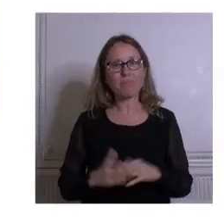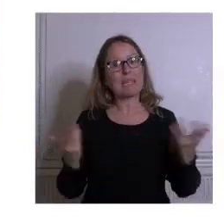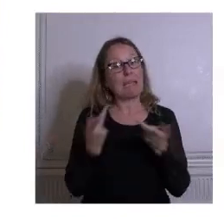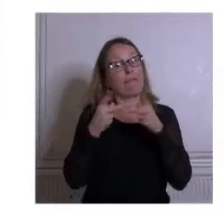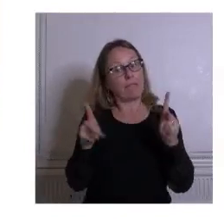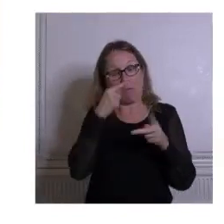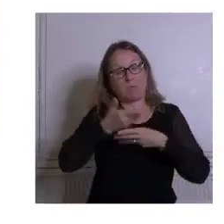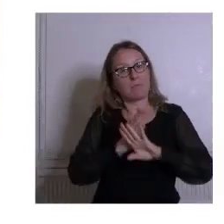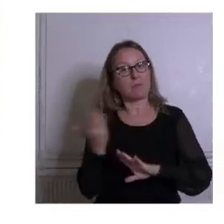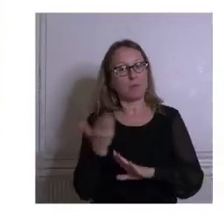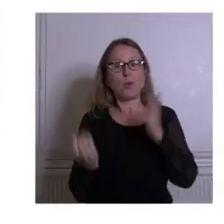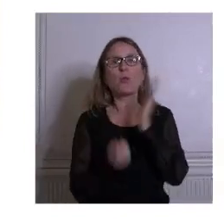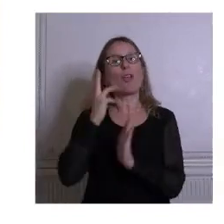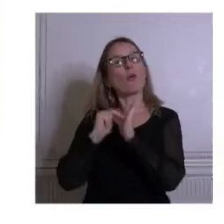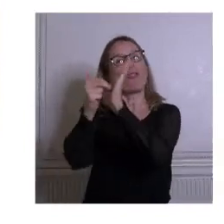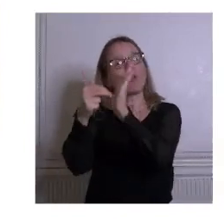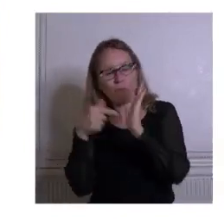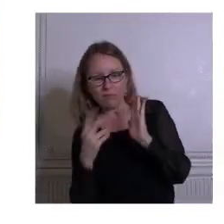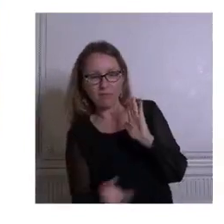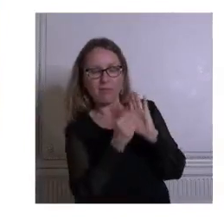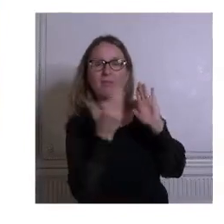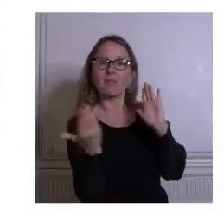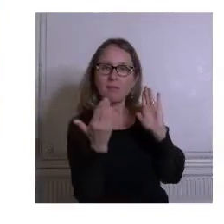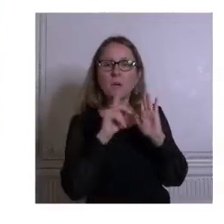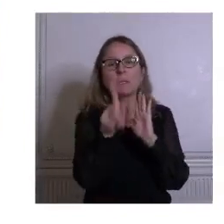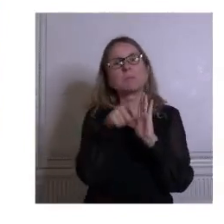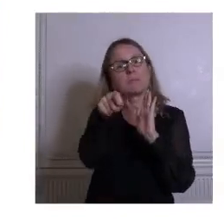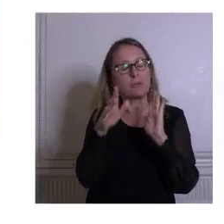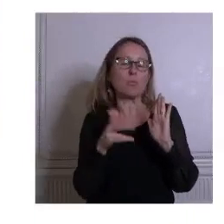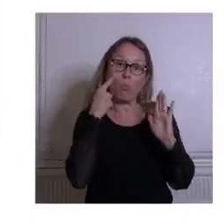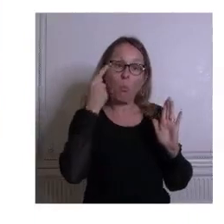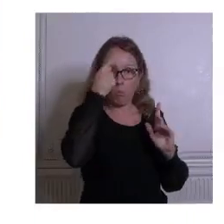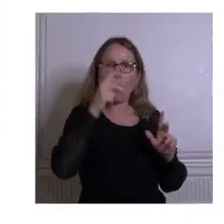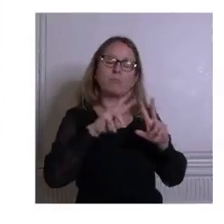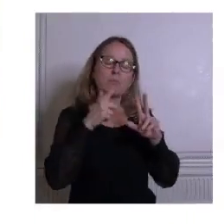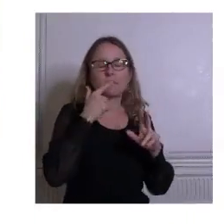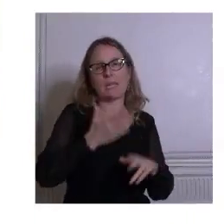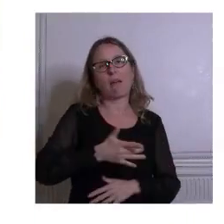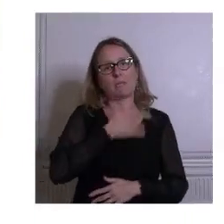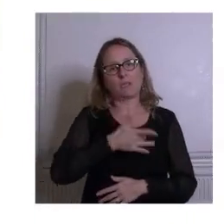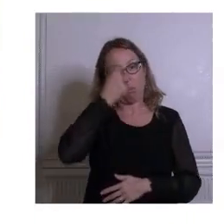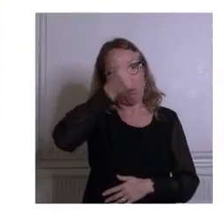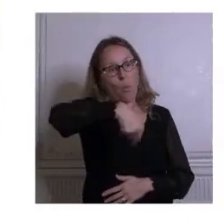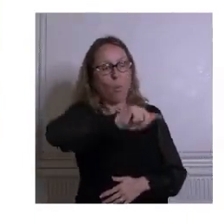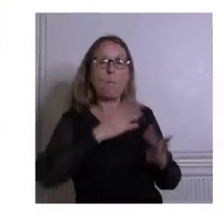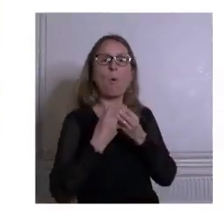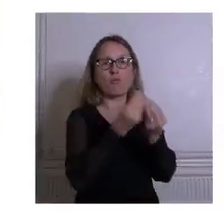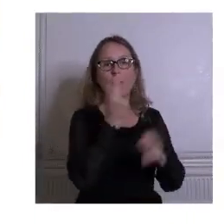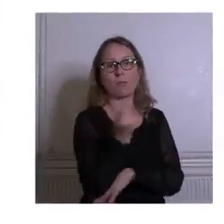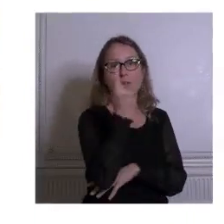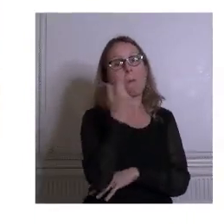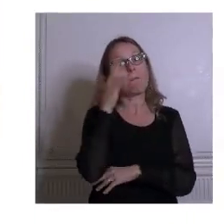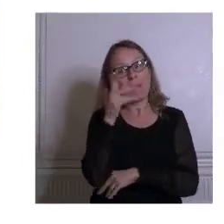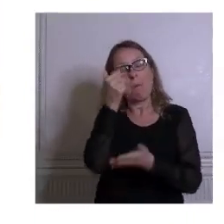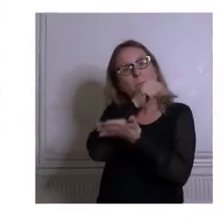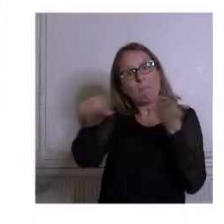Donc, je le connais bien. Enfin, je le connais bien. Il est arrivé le 1er août, en remplacement d'un directeur qui était déjà là, je le rappelle, et qui a rejoint une autre ville. Ah,